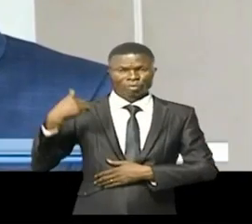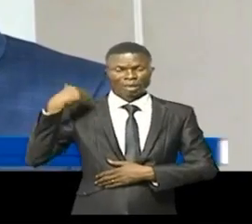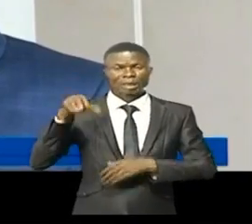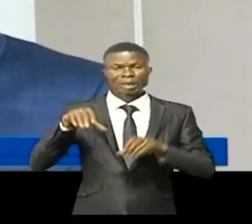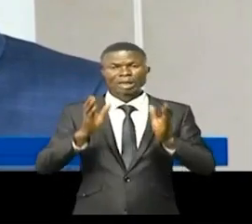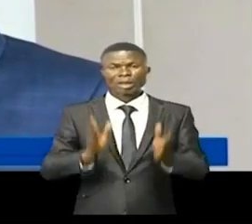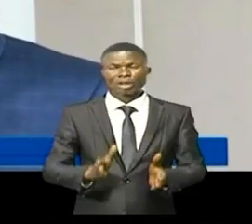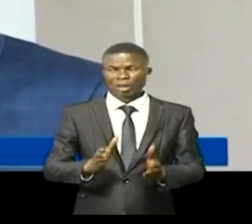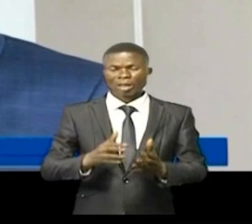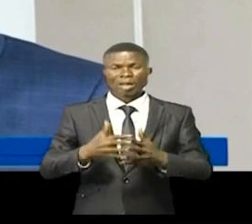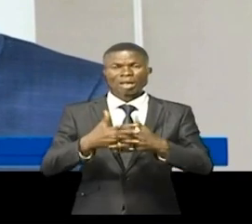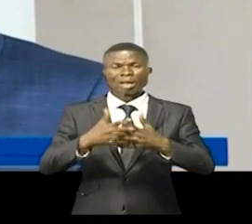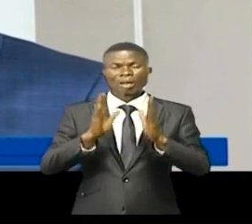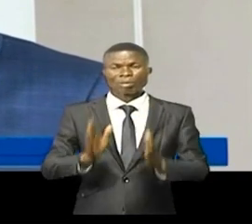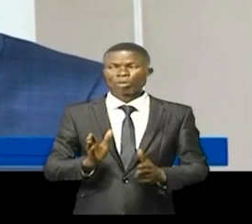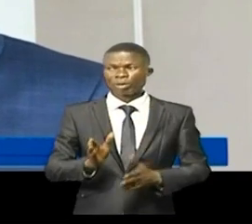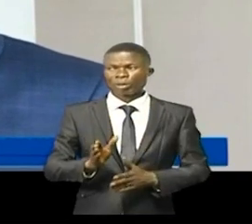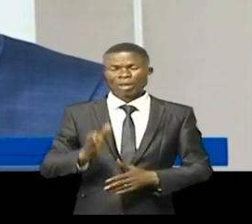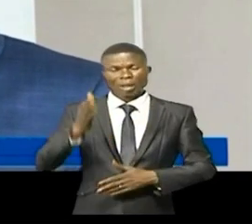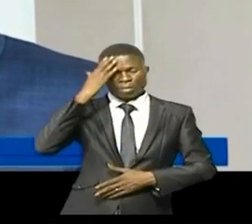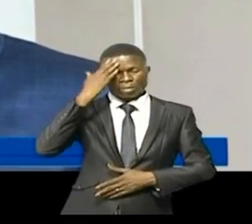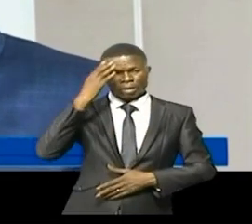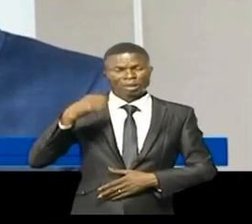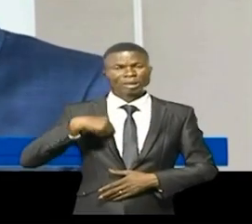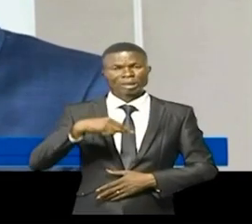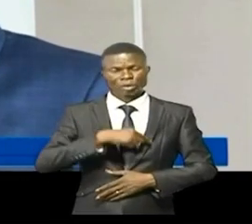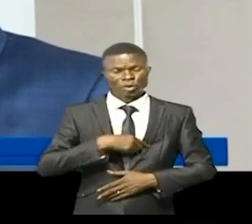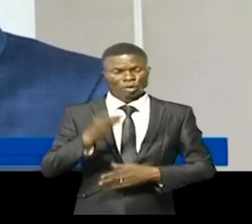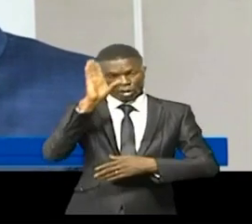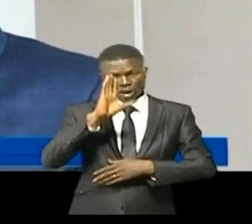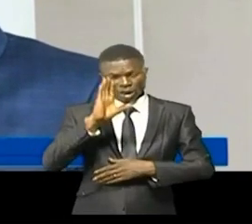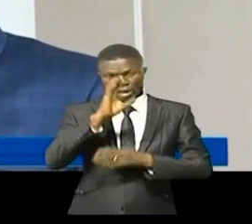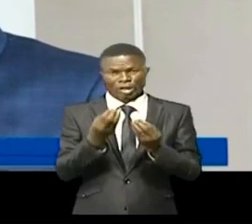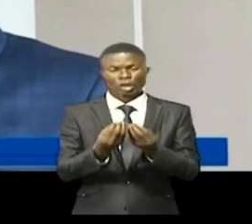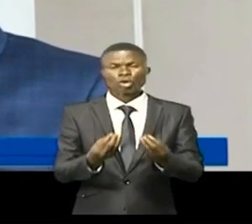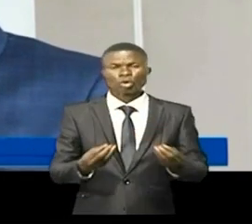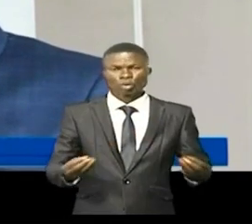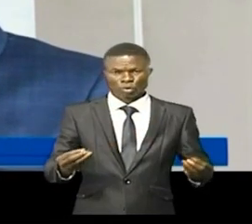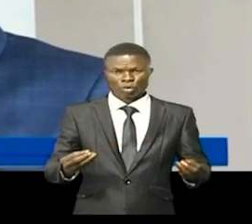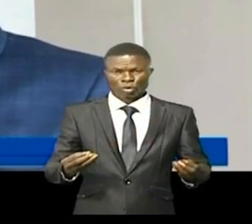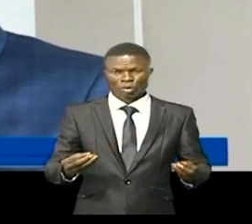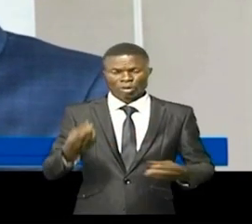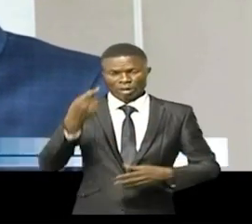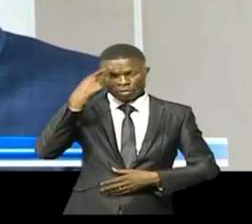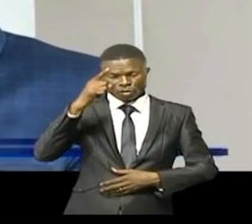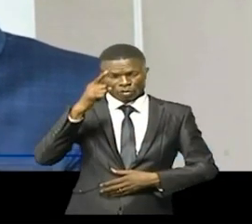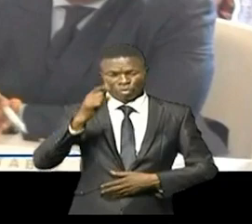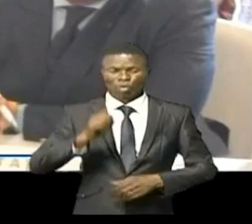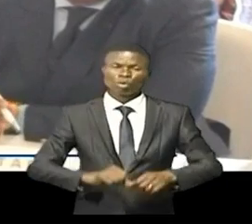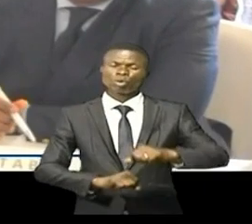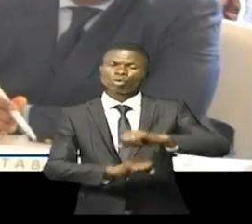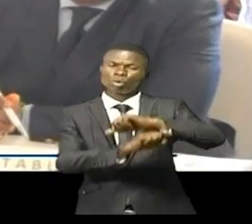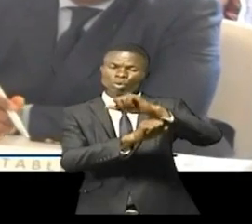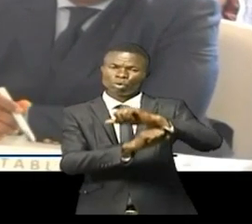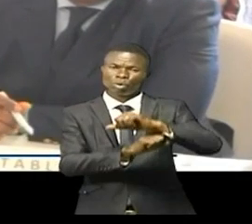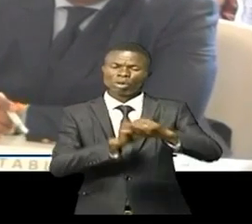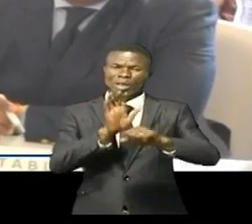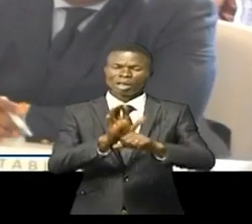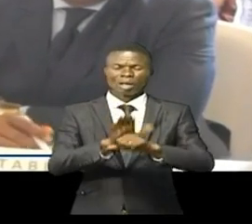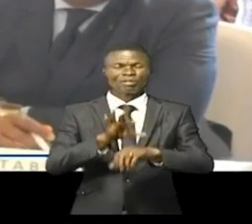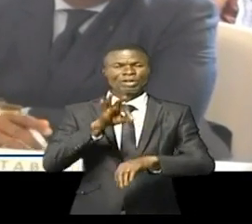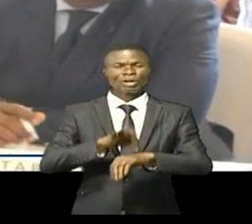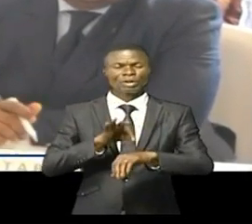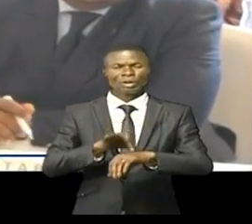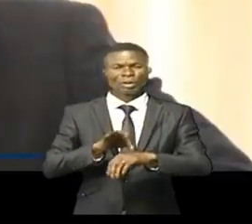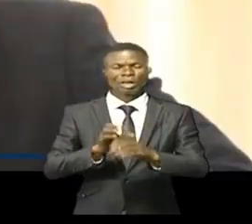avec les partenaires viennent de penser à trouver une solution, c'est-à-dire à venir au secours avec une opportunité